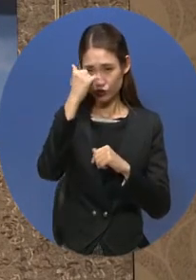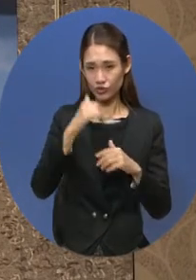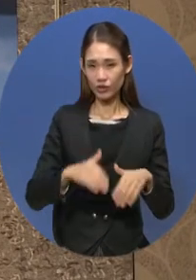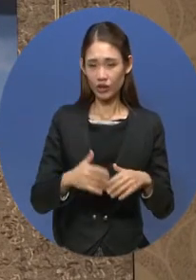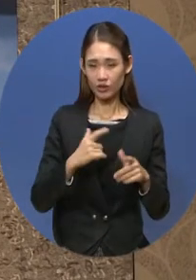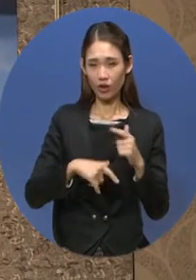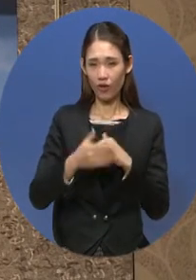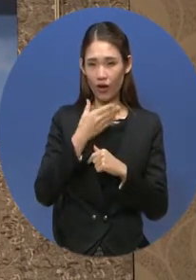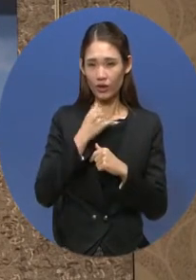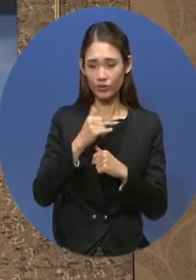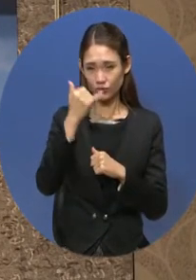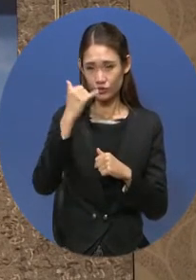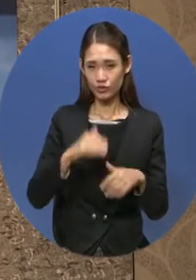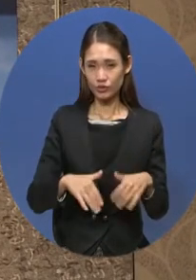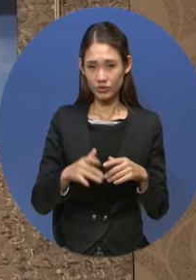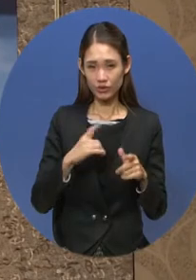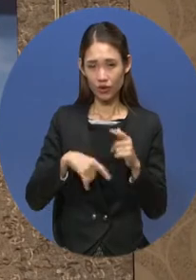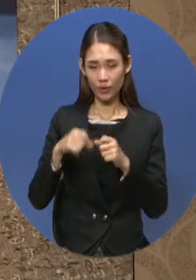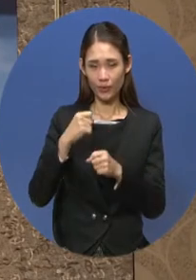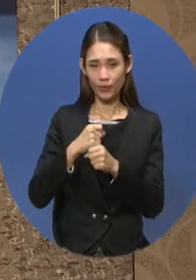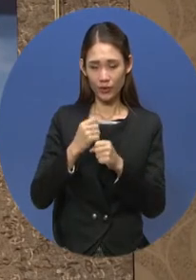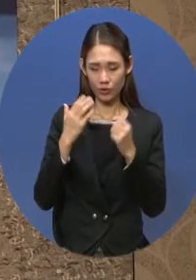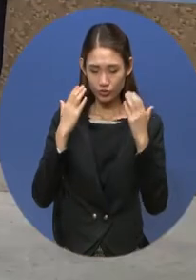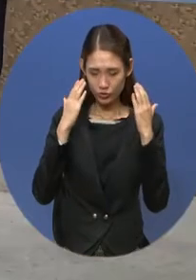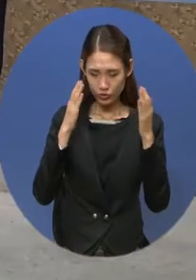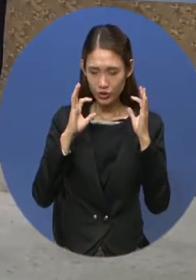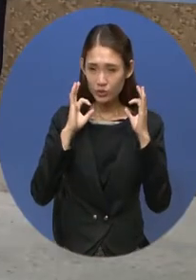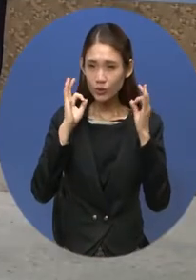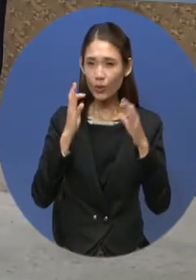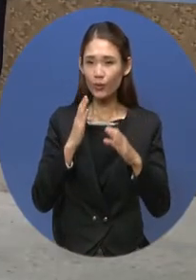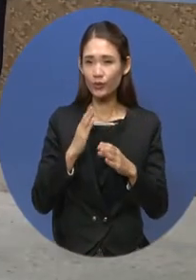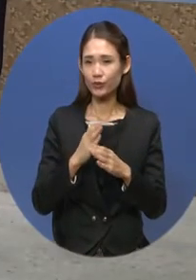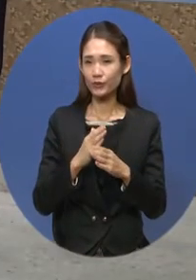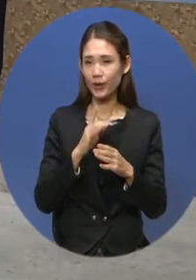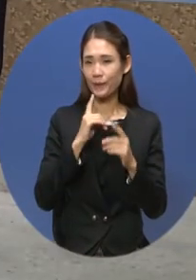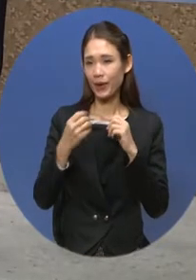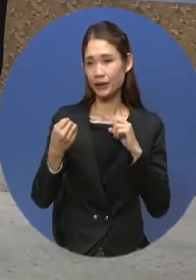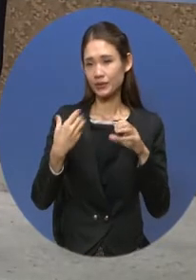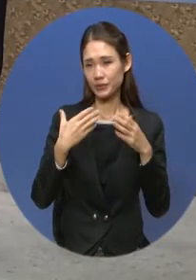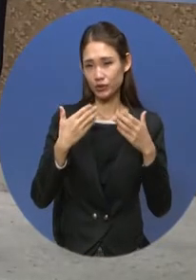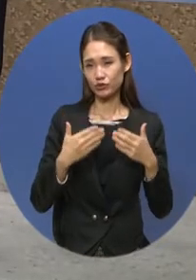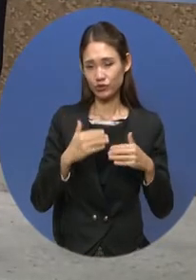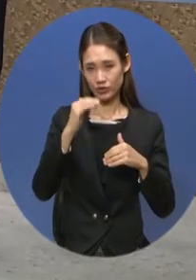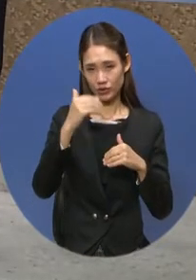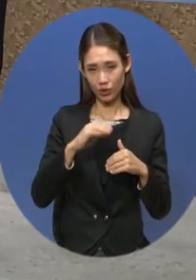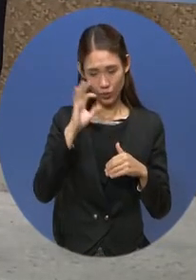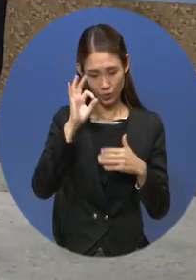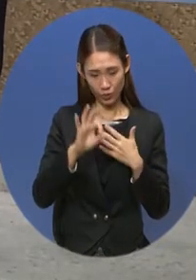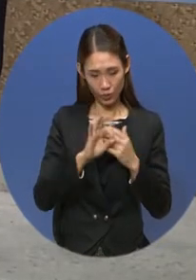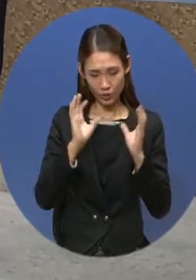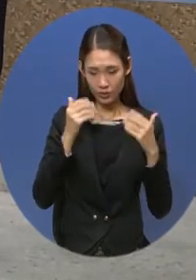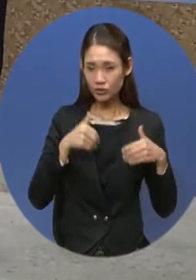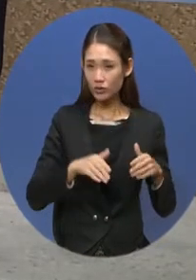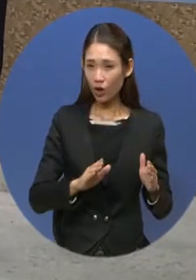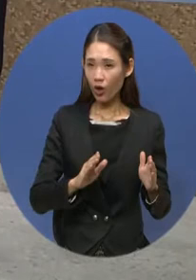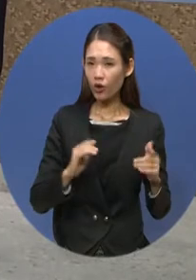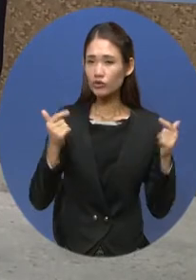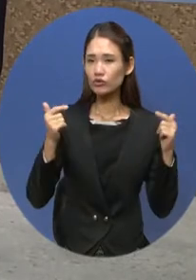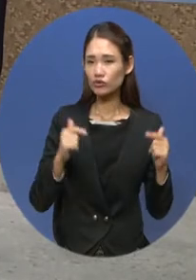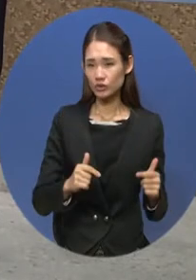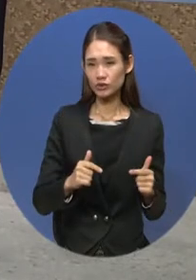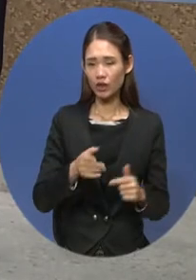더 행복한 충남으로 매진하고 있습니다. 네, 그러니까 말씀해 주신 내용을 보면은 이 저출산이라든지 고령화